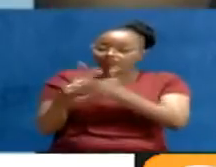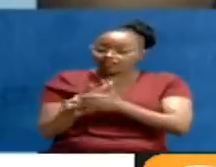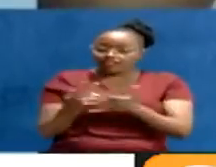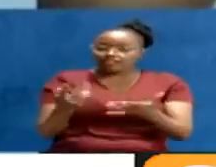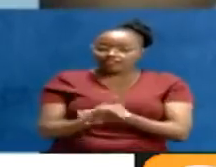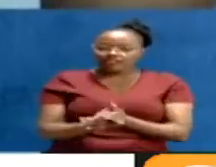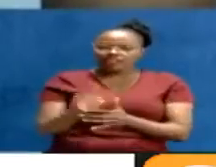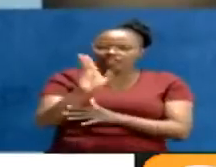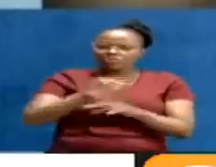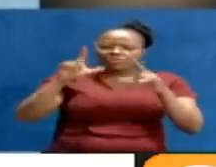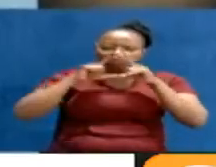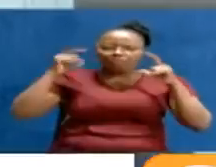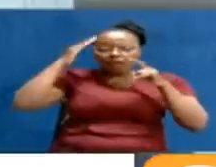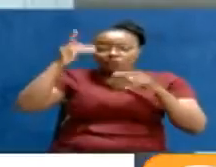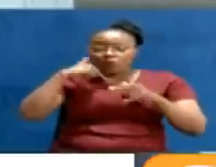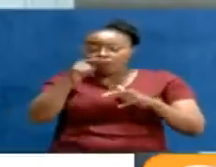futile.